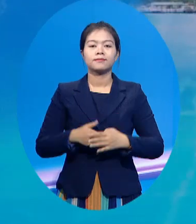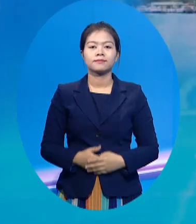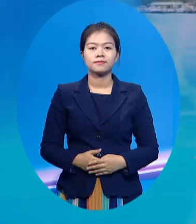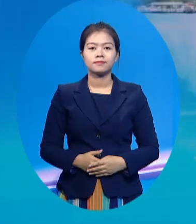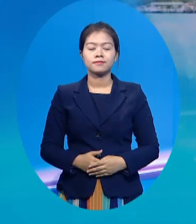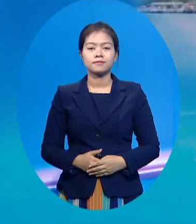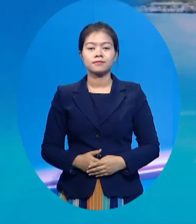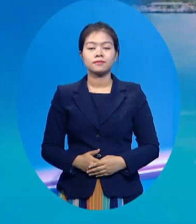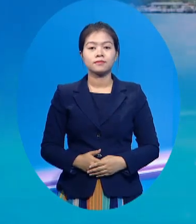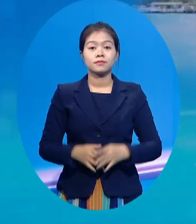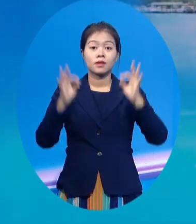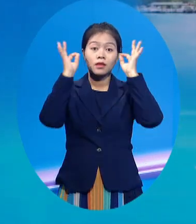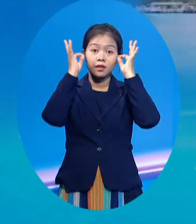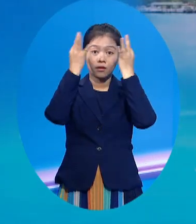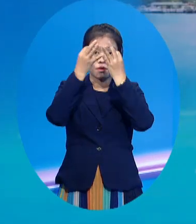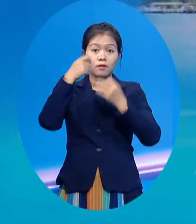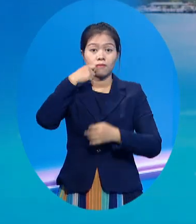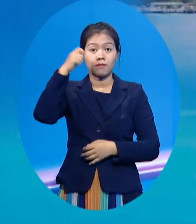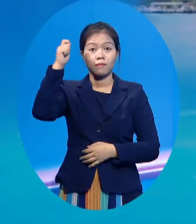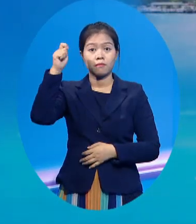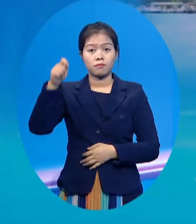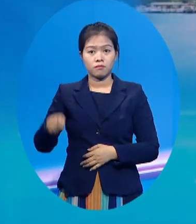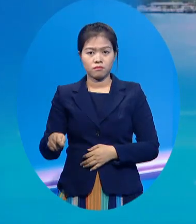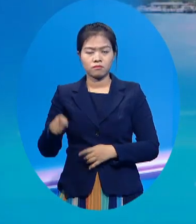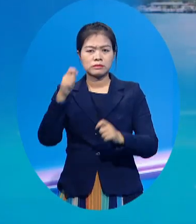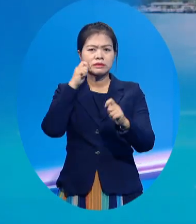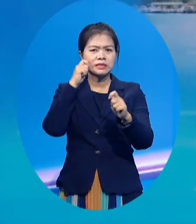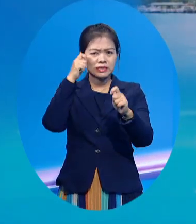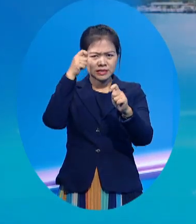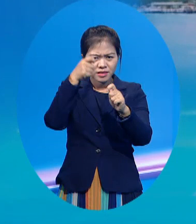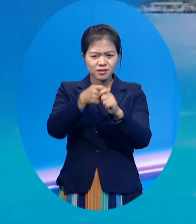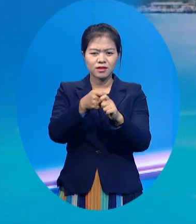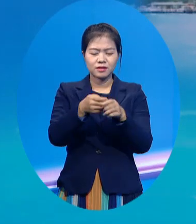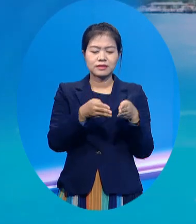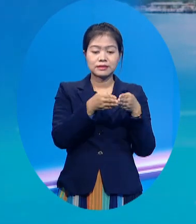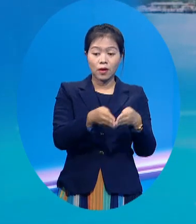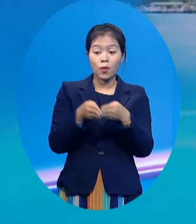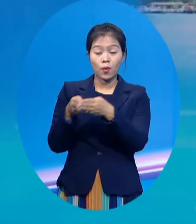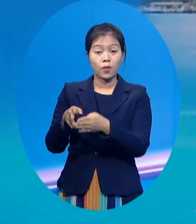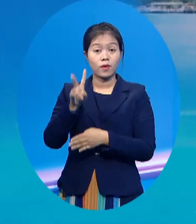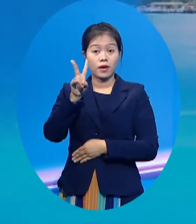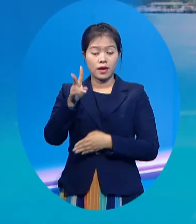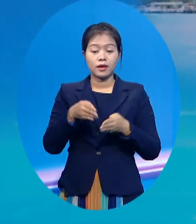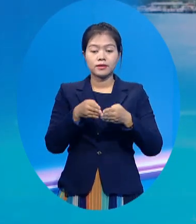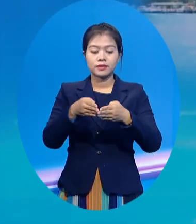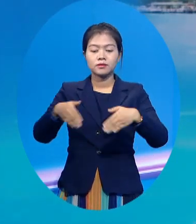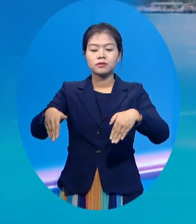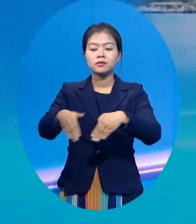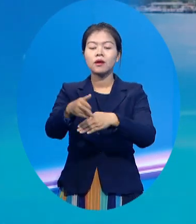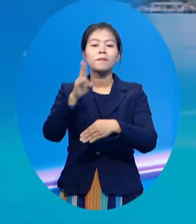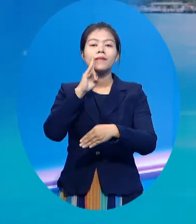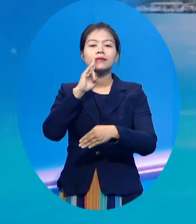tổng thống Ukraina polonimizenki mới để xác nhận thêm hai tàu hàng để đi qua hành lang nhân đạo tạm thời trên biển đen